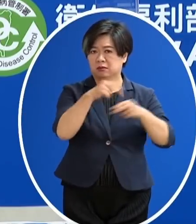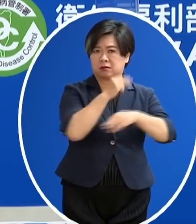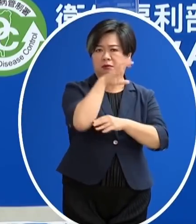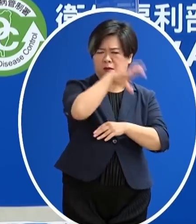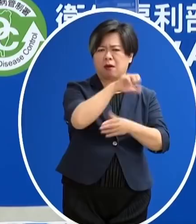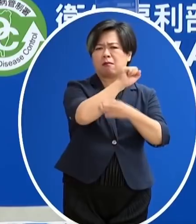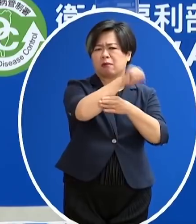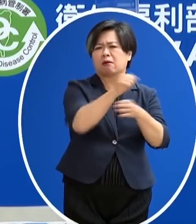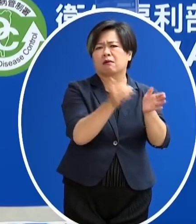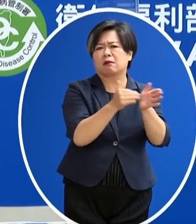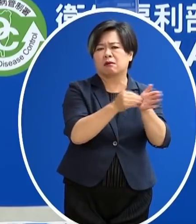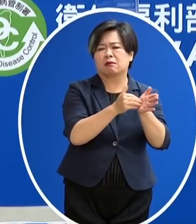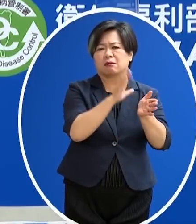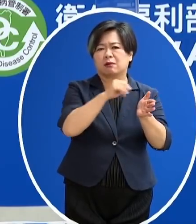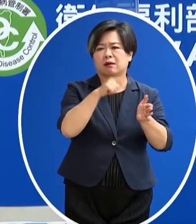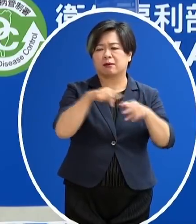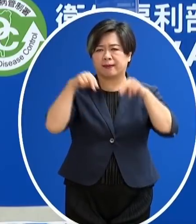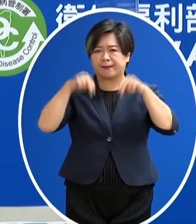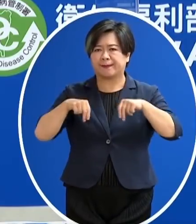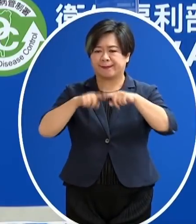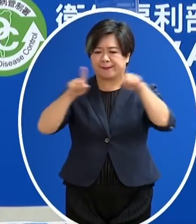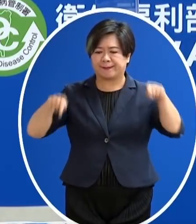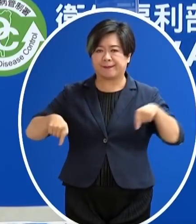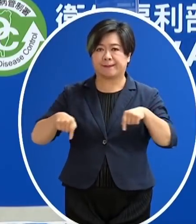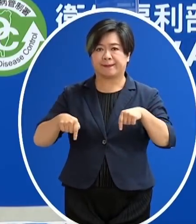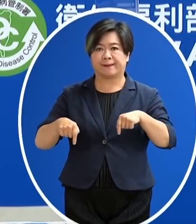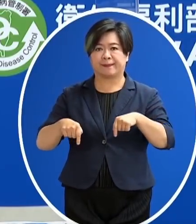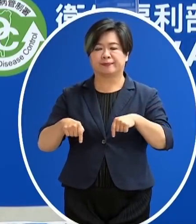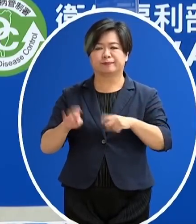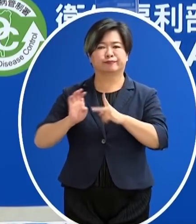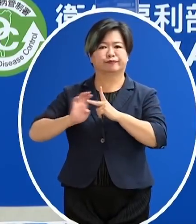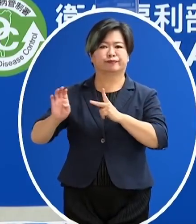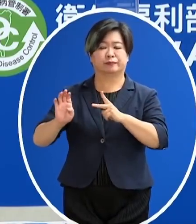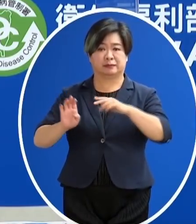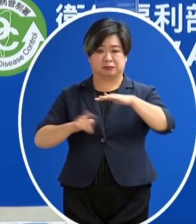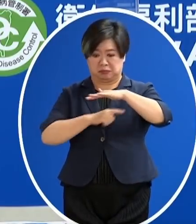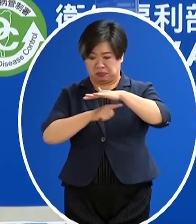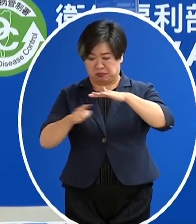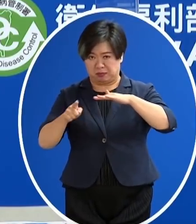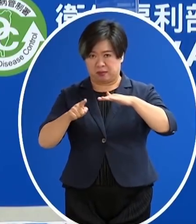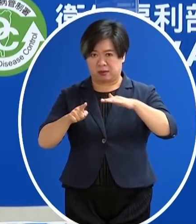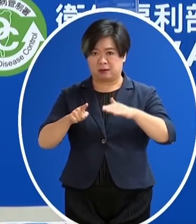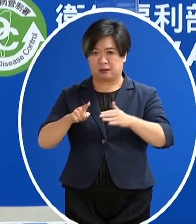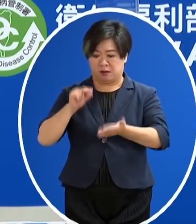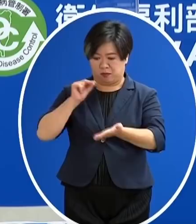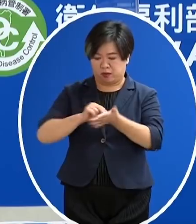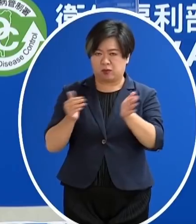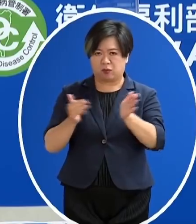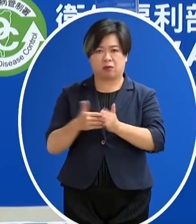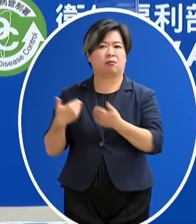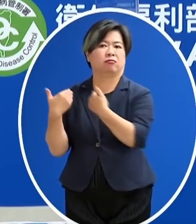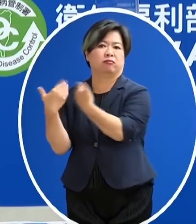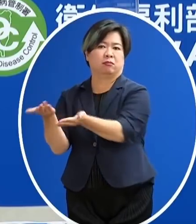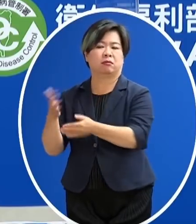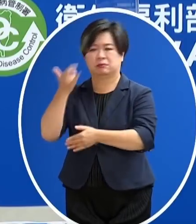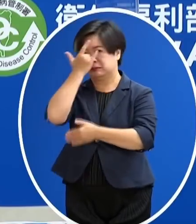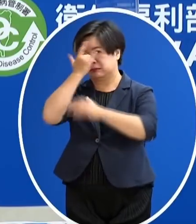同意，所以我们就把这个合约，好，以电子档的方式扫描签署了之后，送回 BNT。